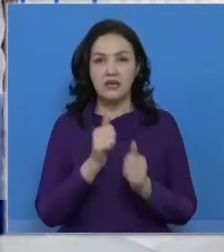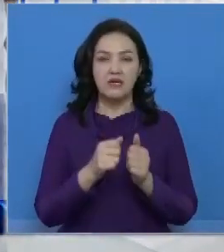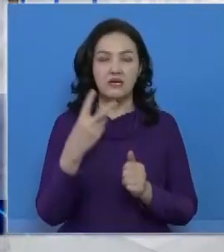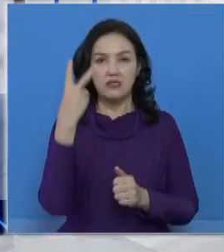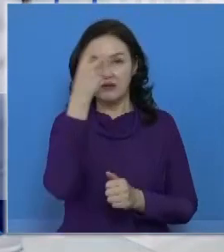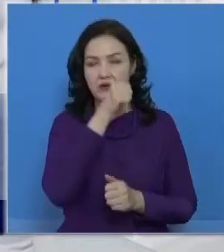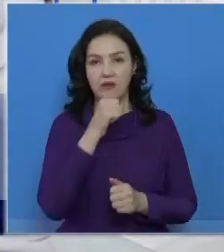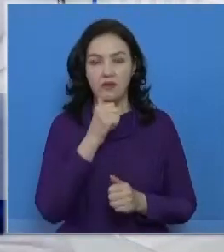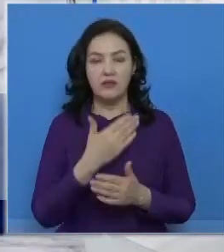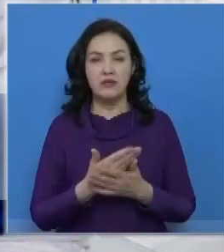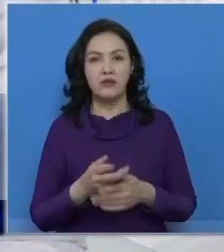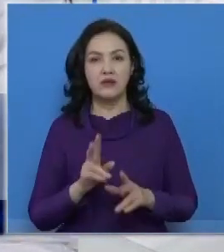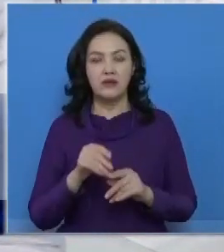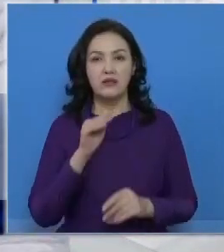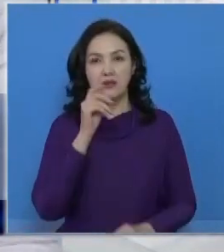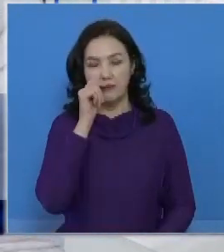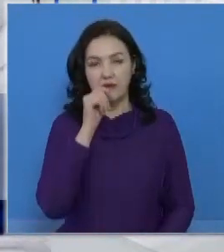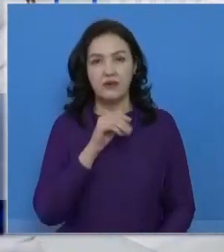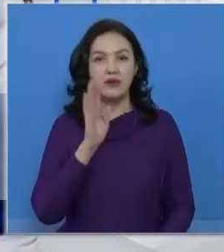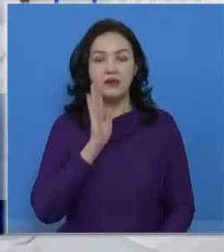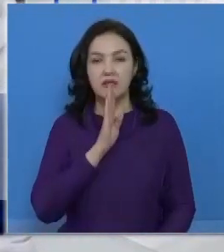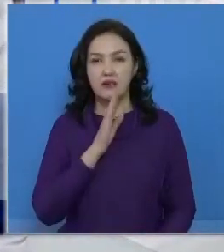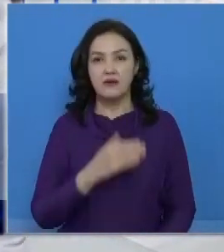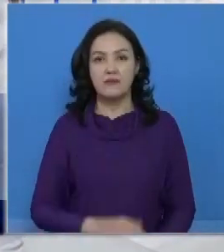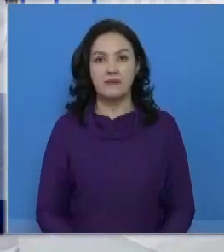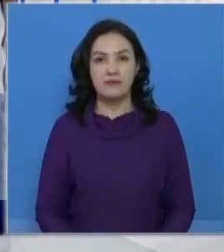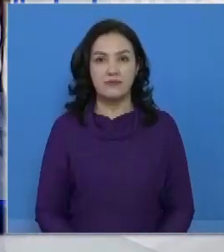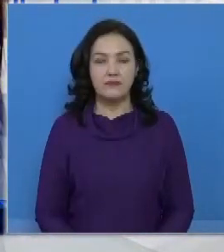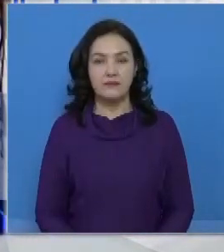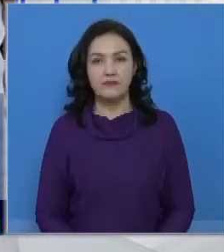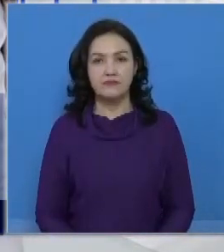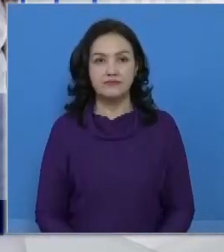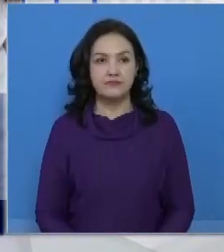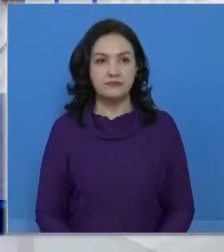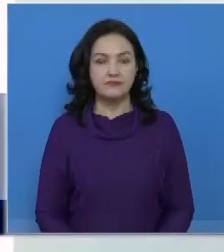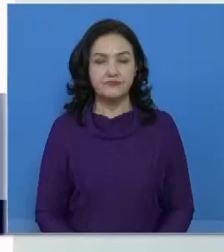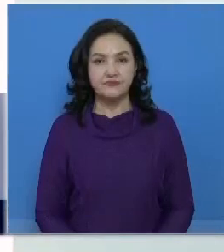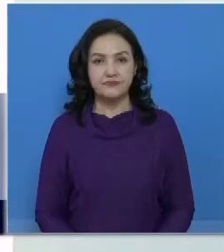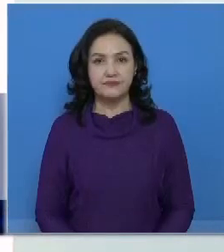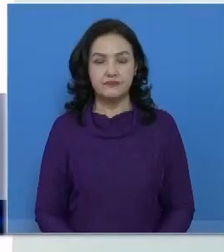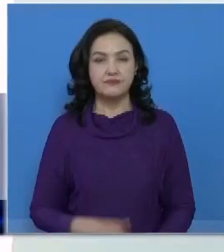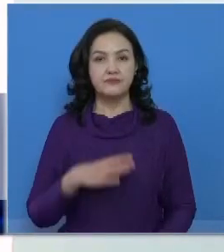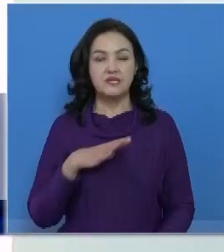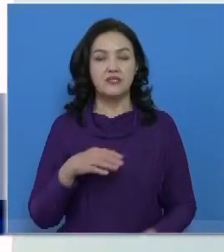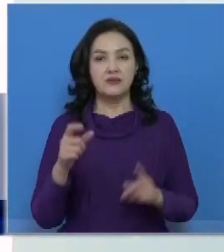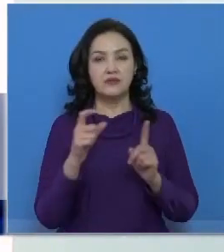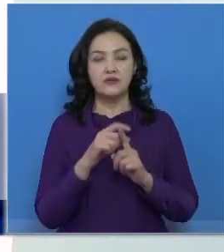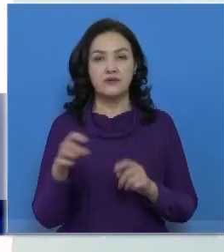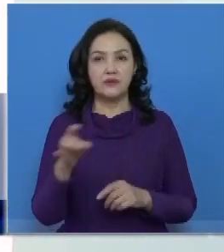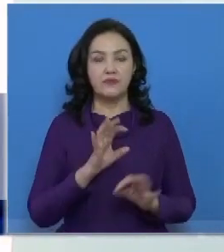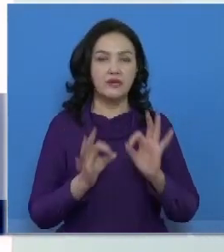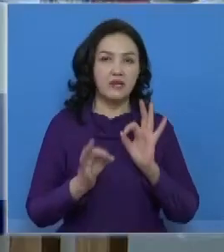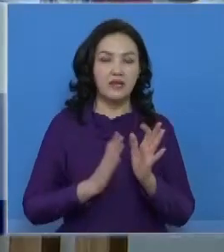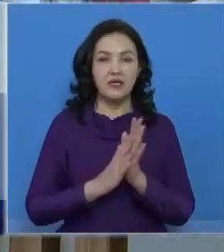они идут и мужчины и женщины относительно Какой вид скринингом к слову в регионе отмечается